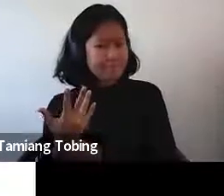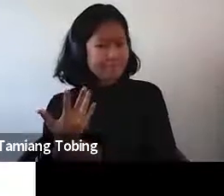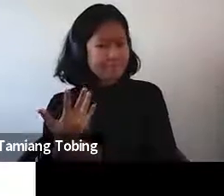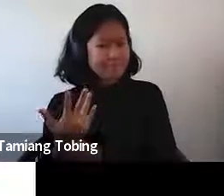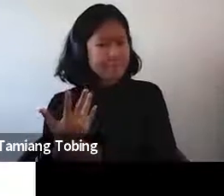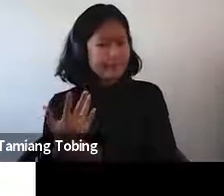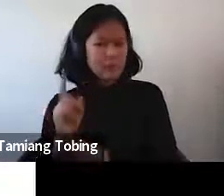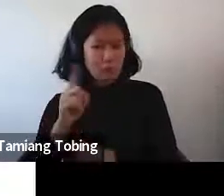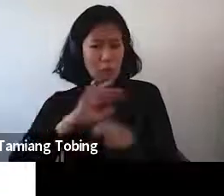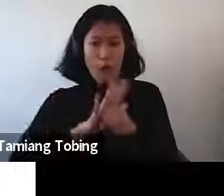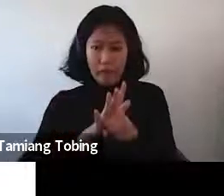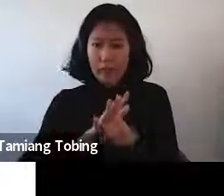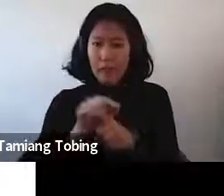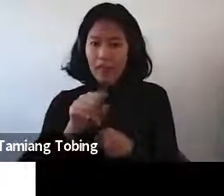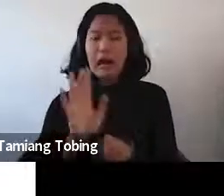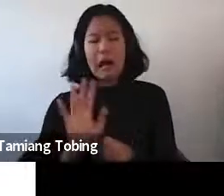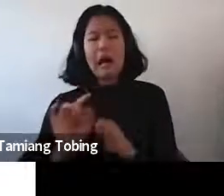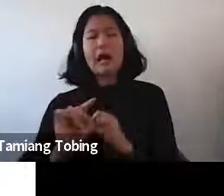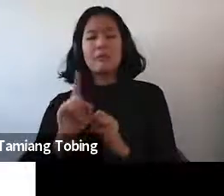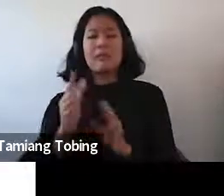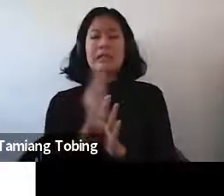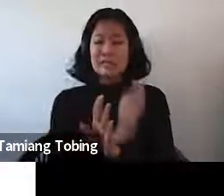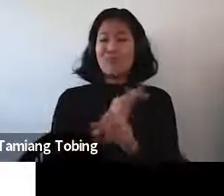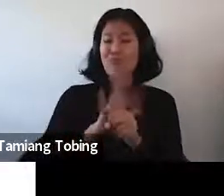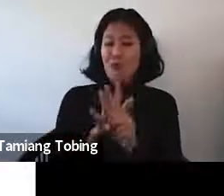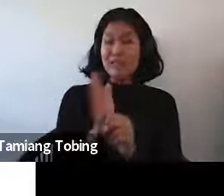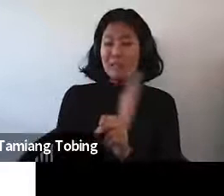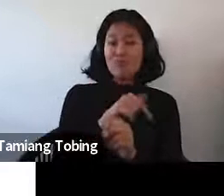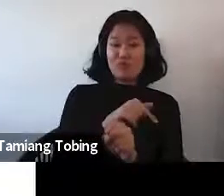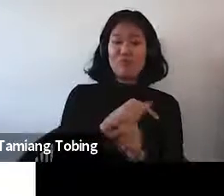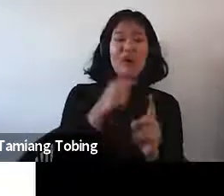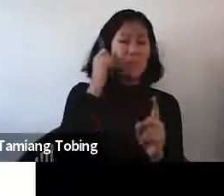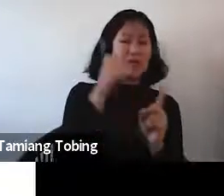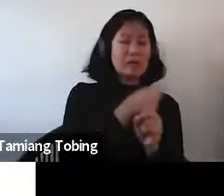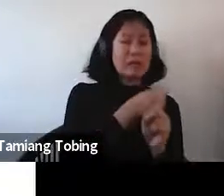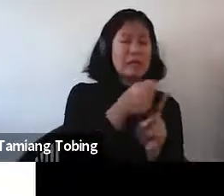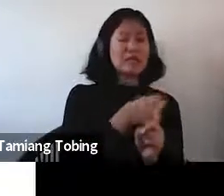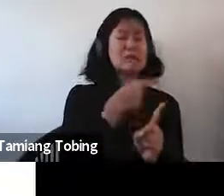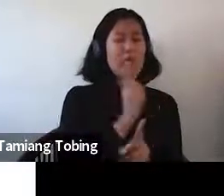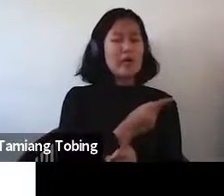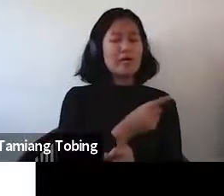karena COVID, karena sebelum COVID pun kekerasan terhadap perempuan itu sudah ada.